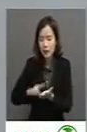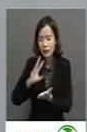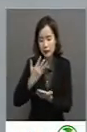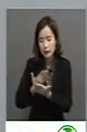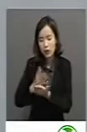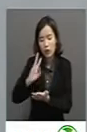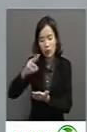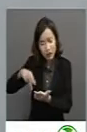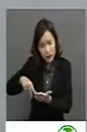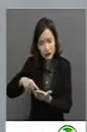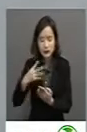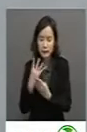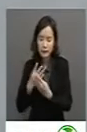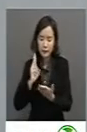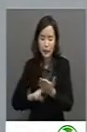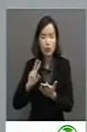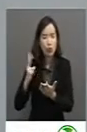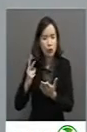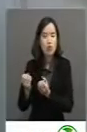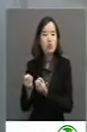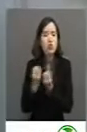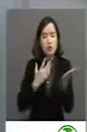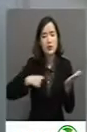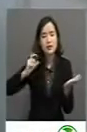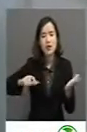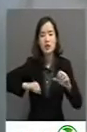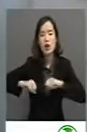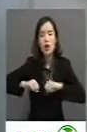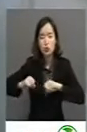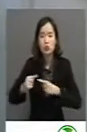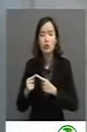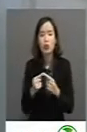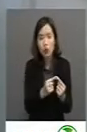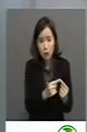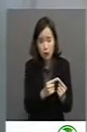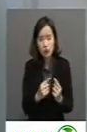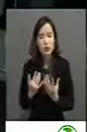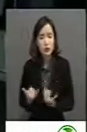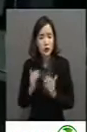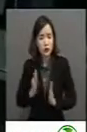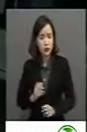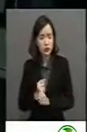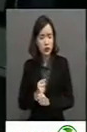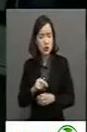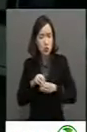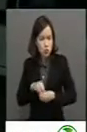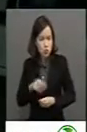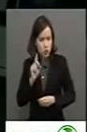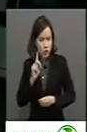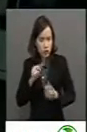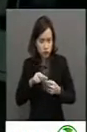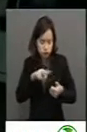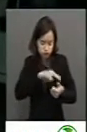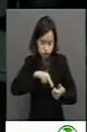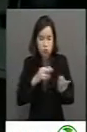ำทั้งปรับแล้วก็จะต้องส่งตัวศาลเยาวชนกับครอบครัวกลางต่อพนักงานตอนนี้อยู่ระหว่างชันสูตรศพของเด็ก